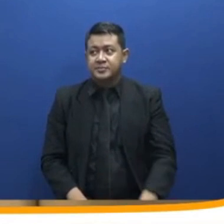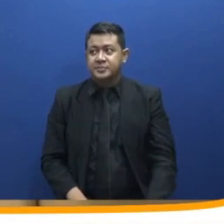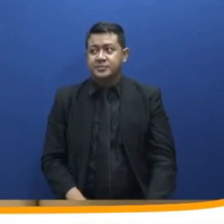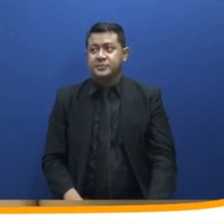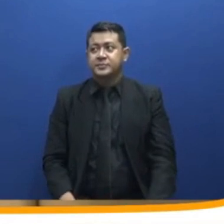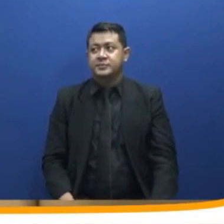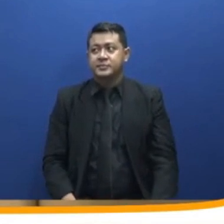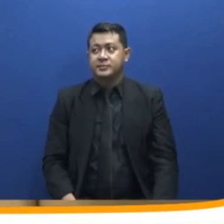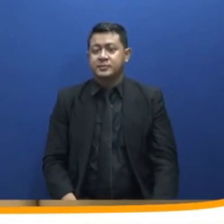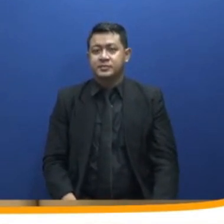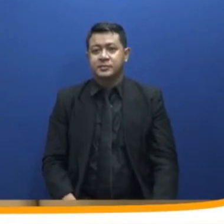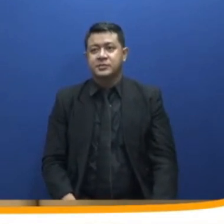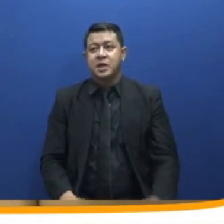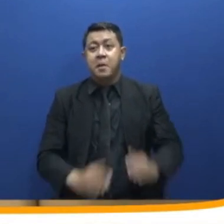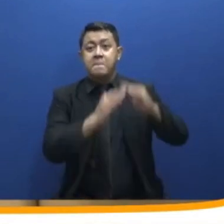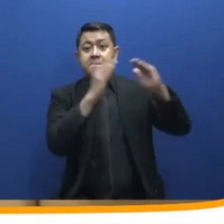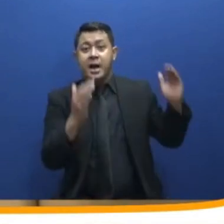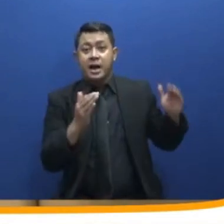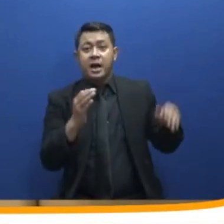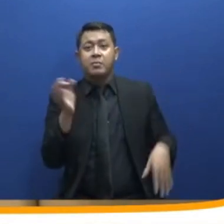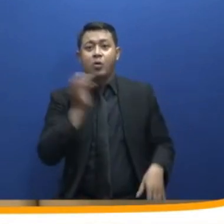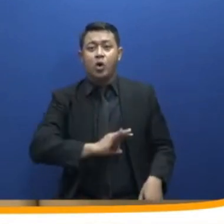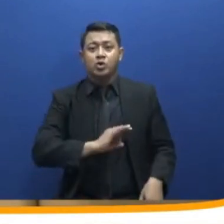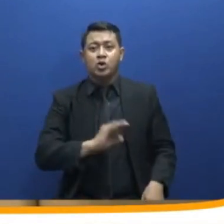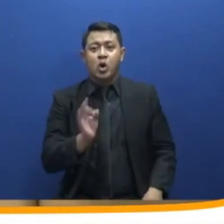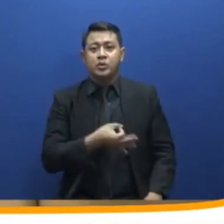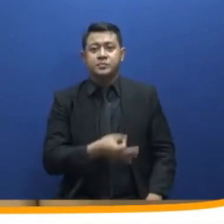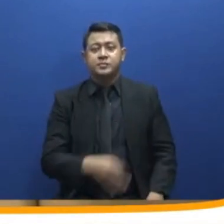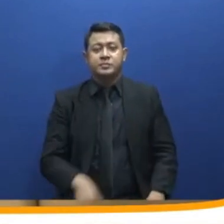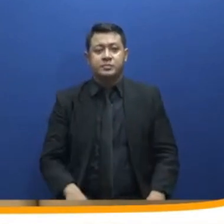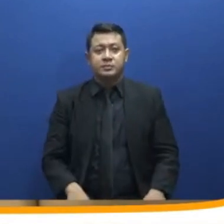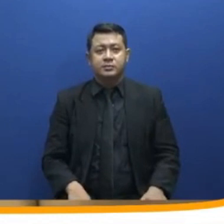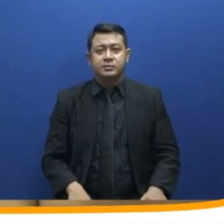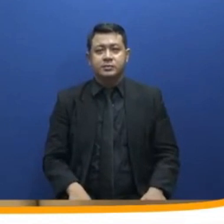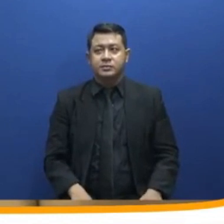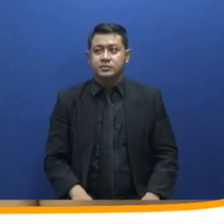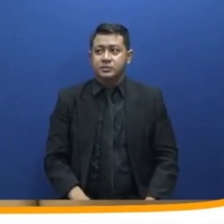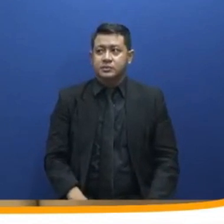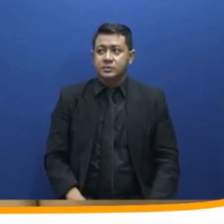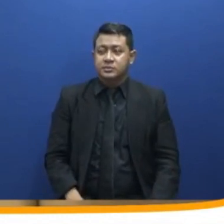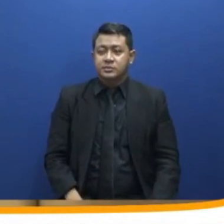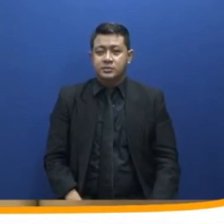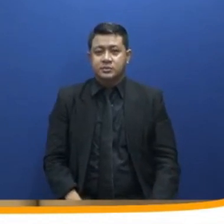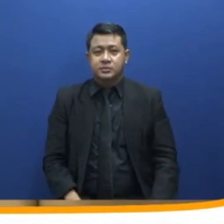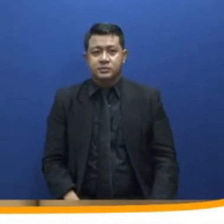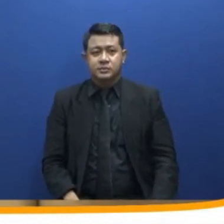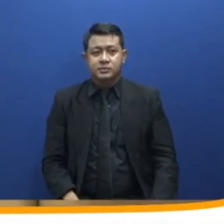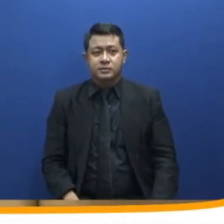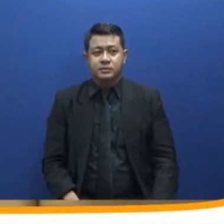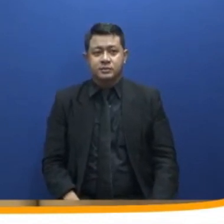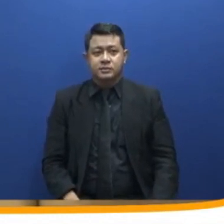makam kosong Terima kasih Ada lagi pak prodiakon ini yang eh